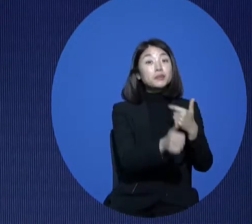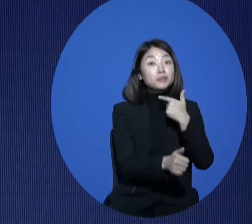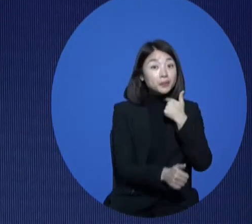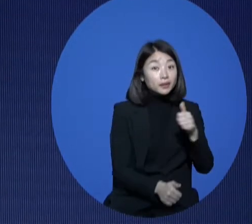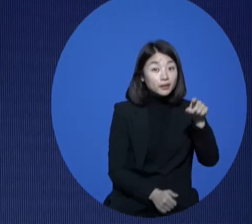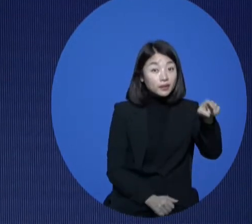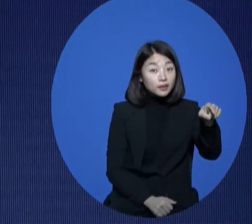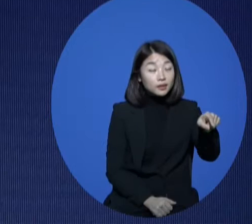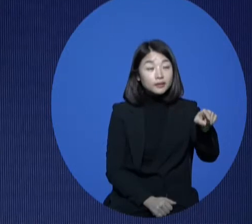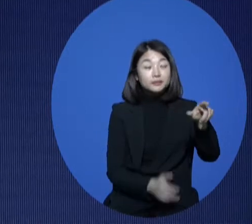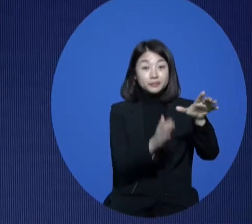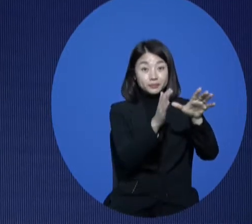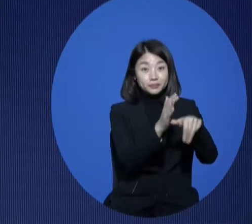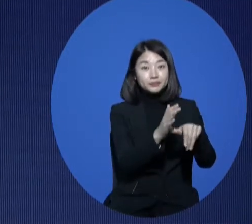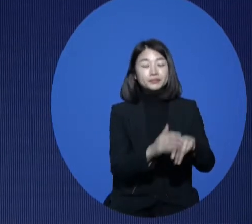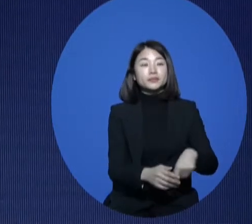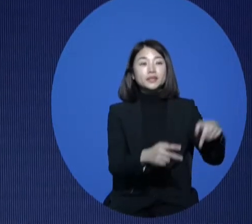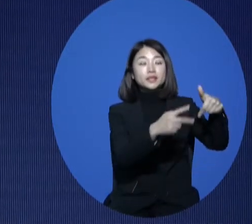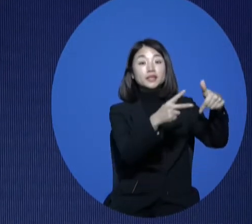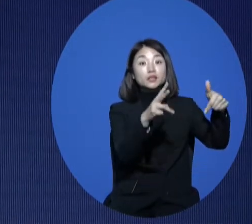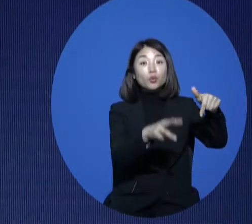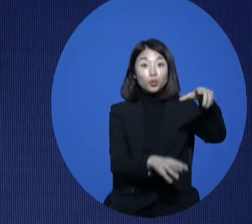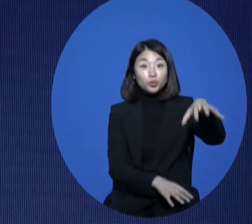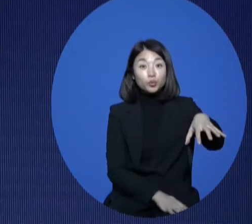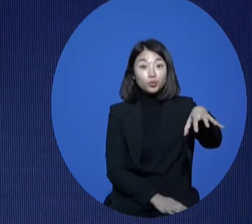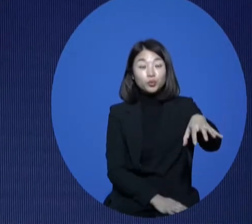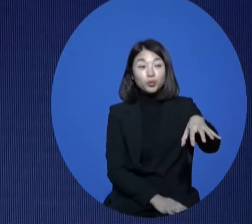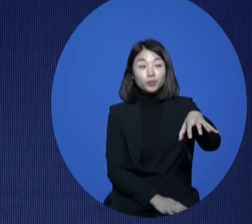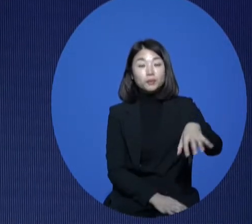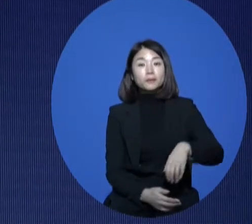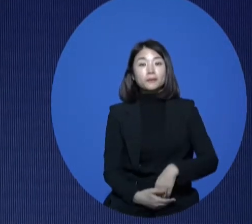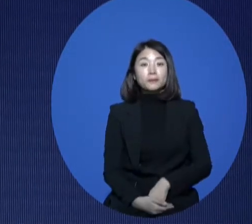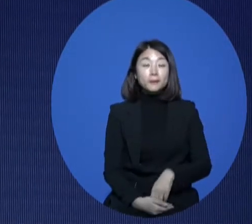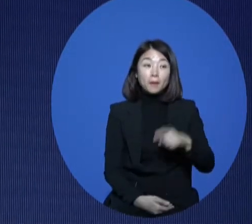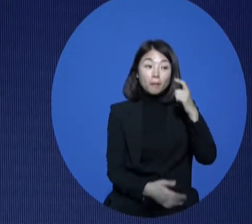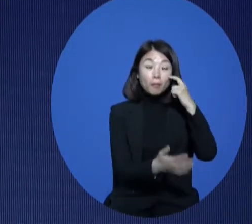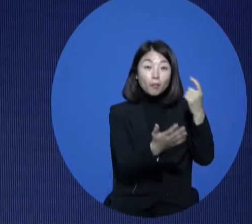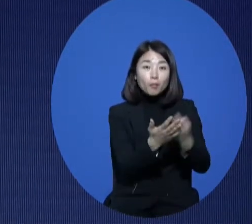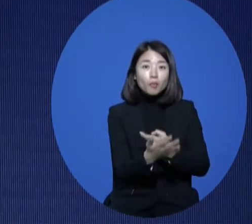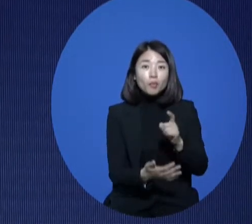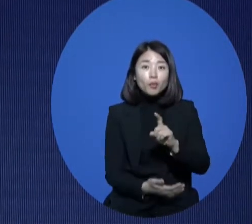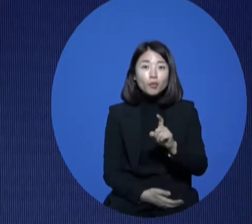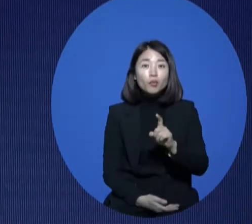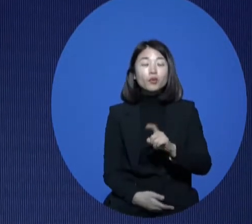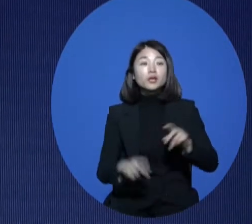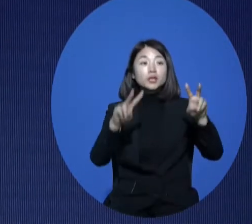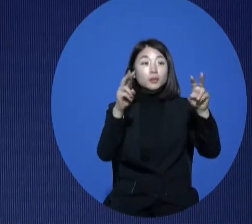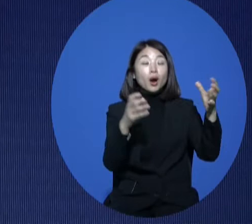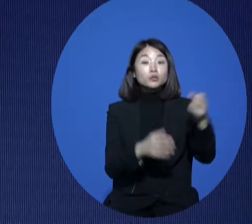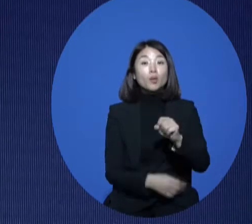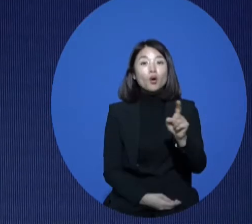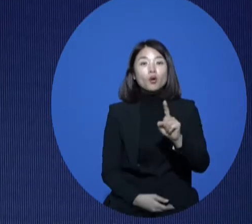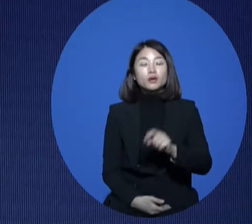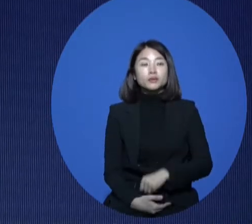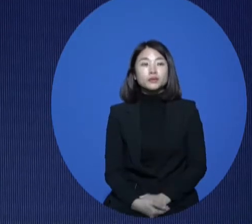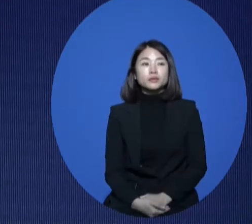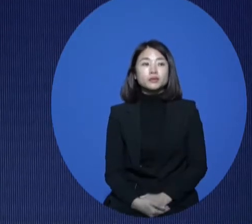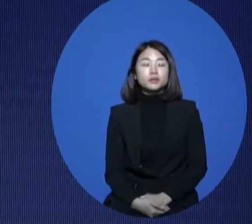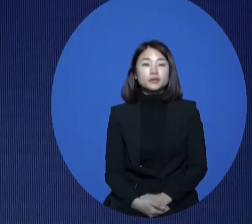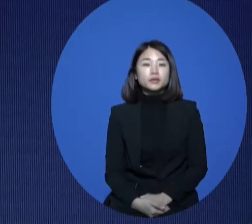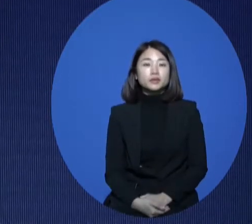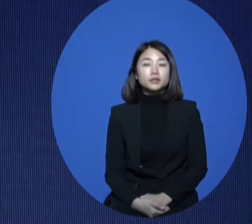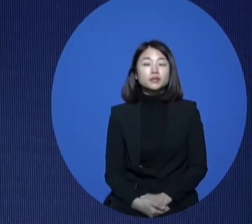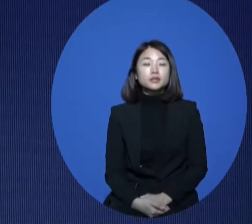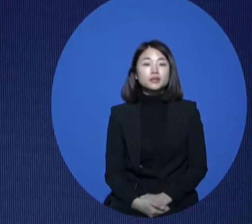있었습니다. 그때 이거 인천에서 우리가 표방했던 그 표가 뭐냐면은 Make the